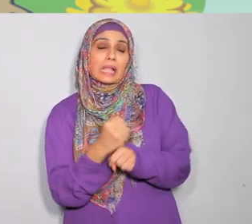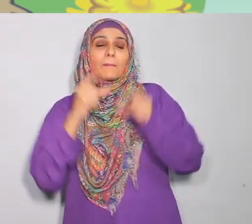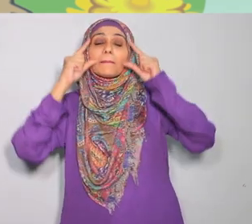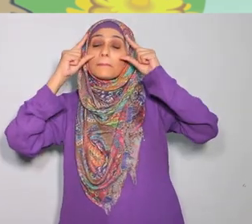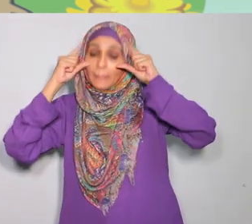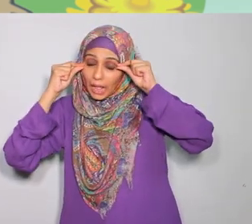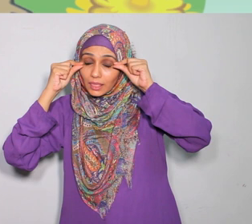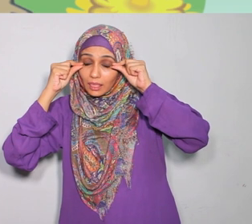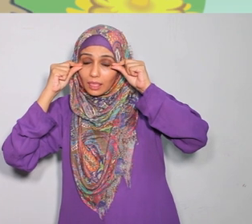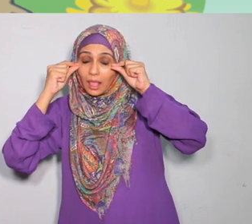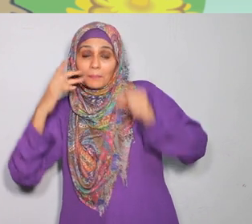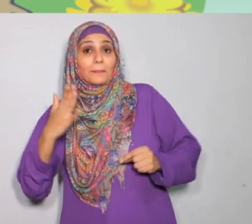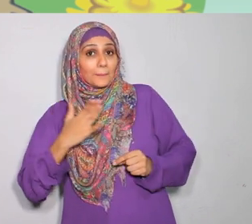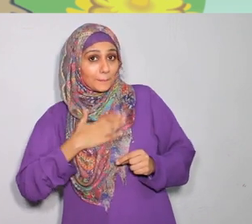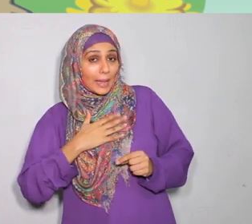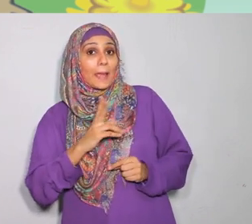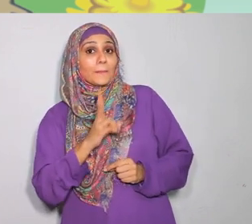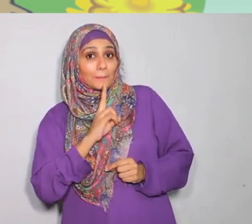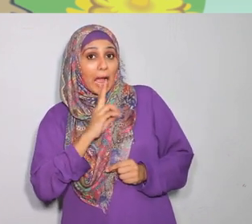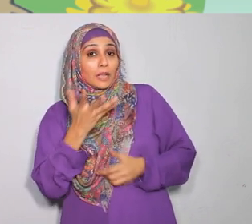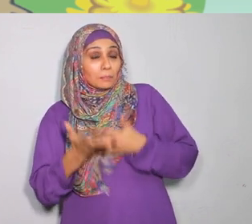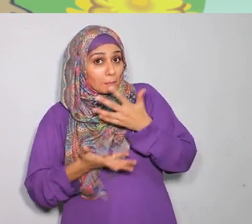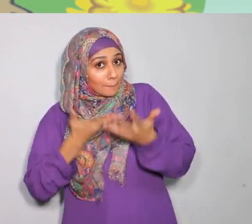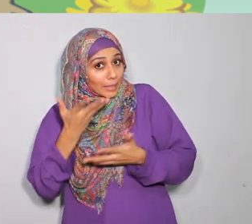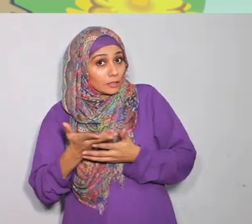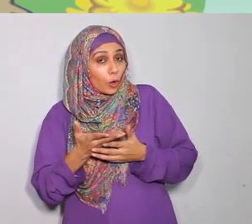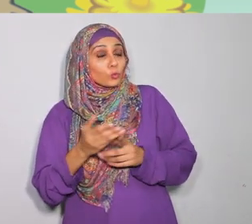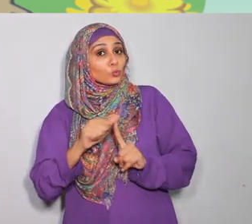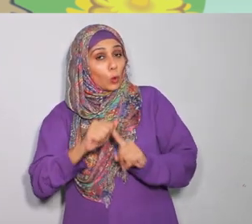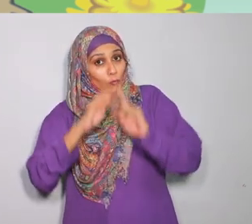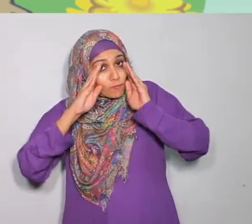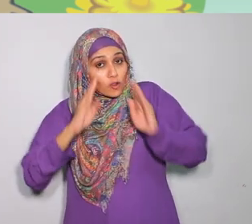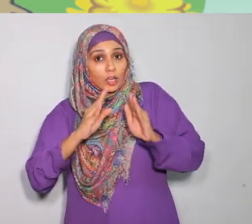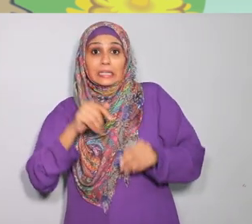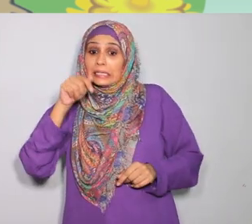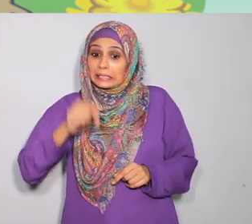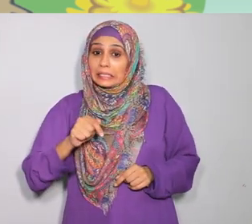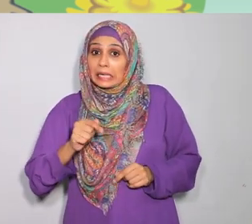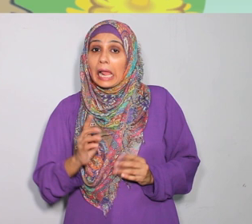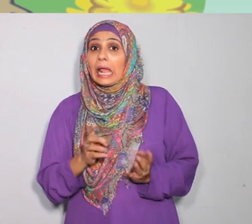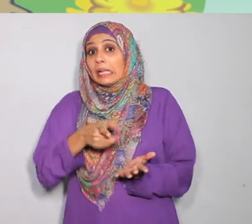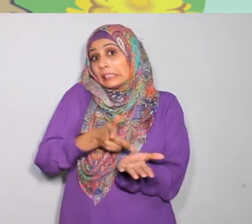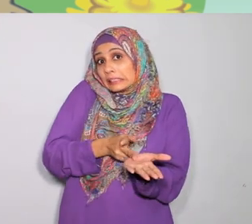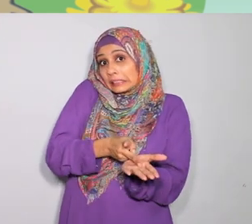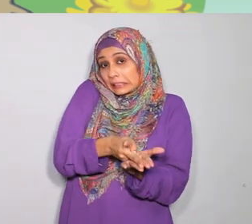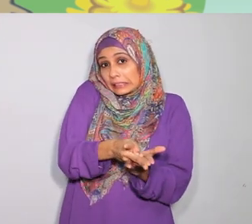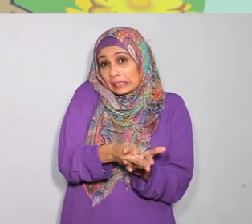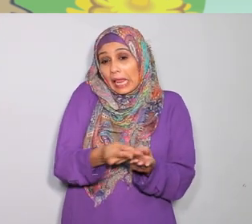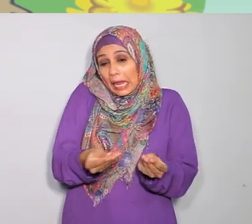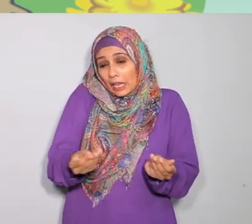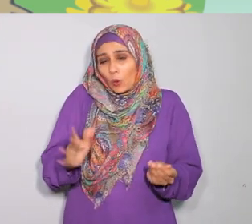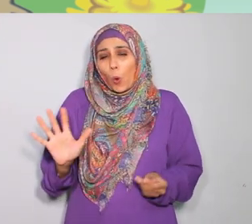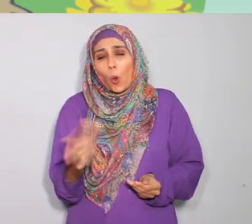करो और मेरी बात सुनो इस खेत में हर तरह के फूल